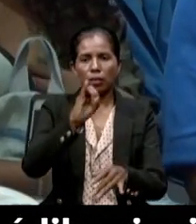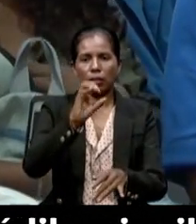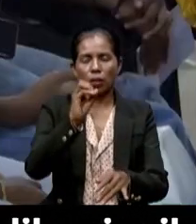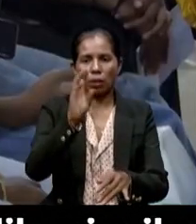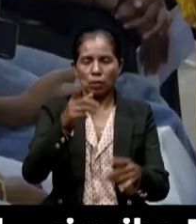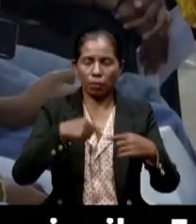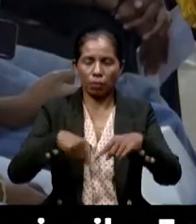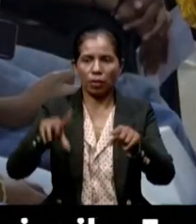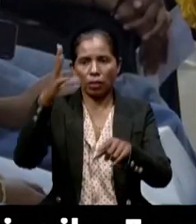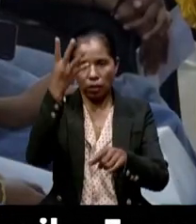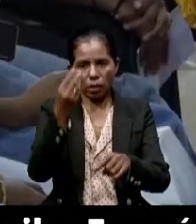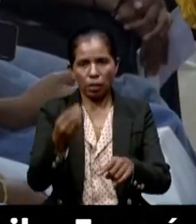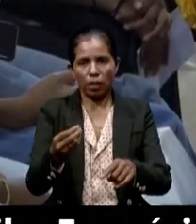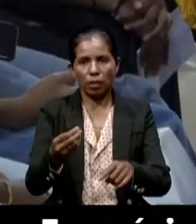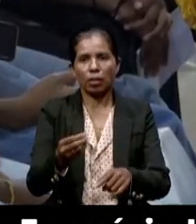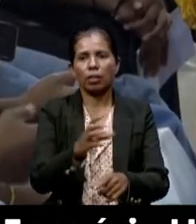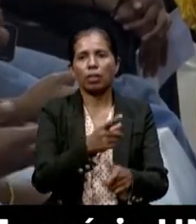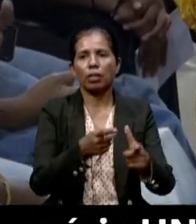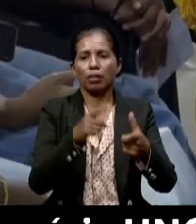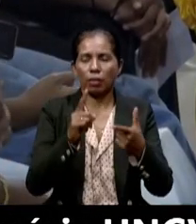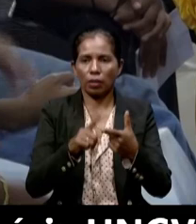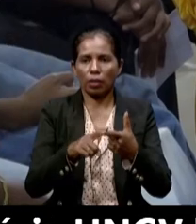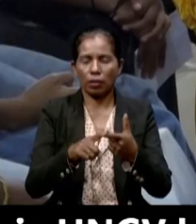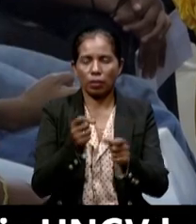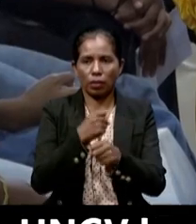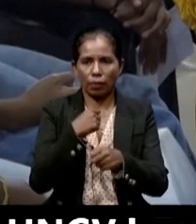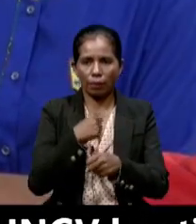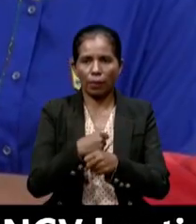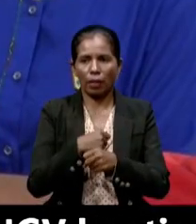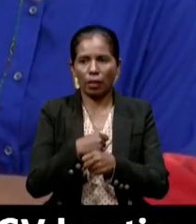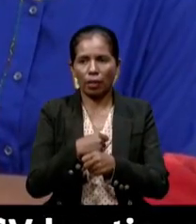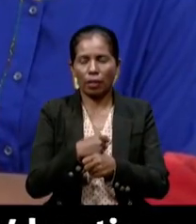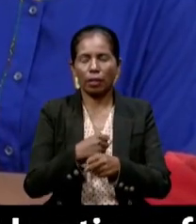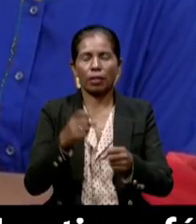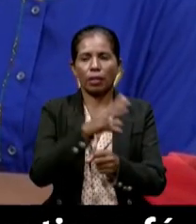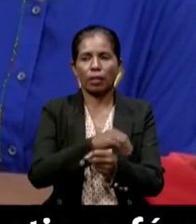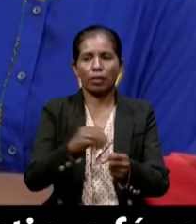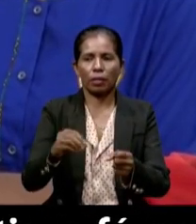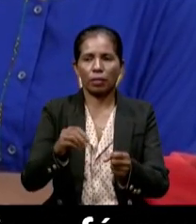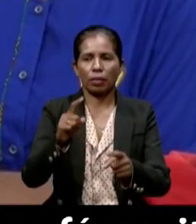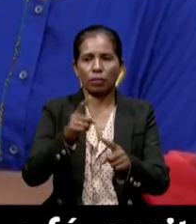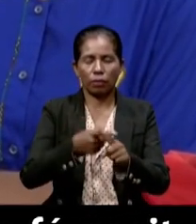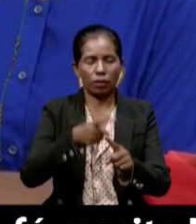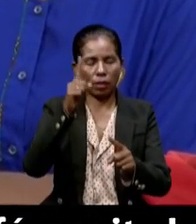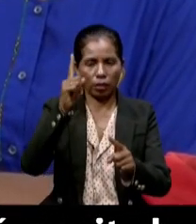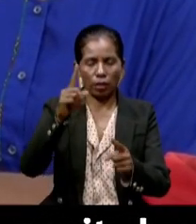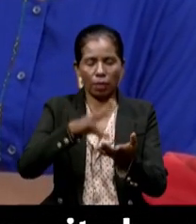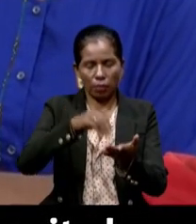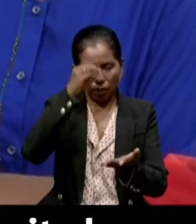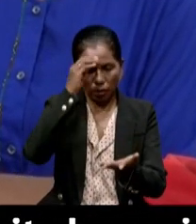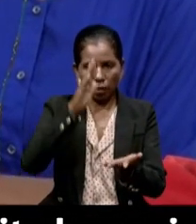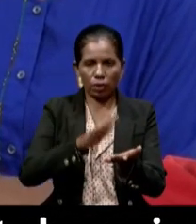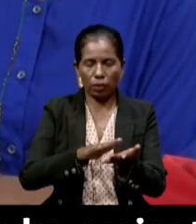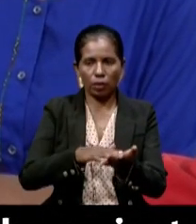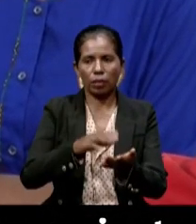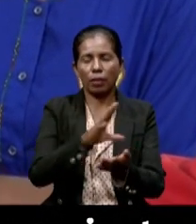desloka baya Jakarta at majay hodi halo aula iha neba durante fulang ida. Kustu ba programa